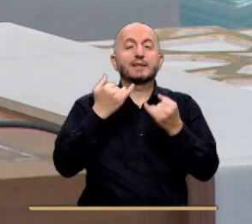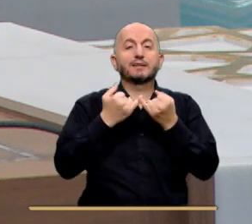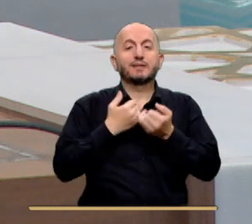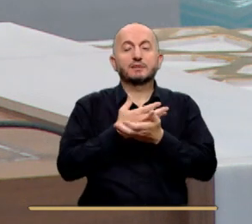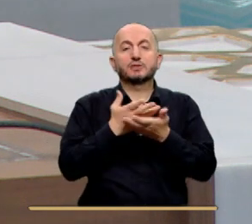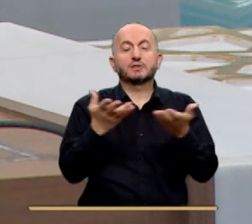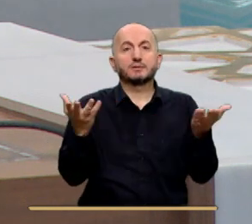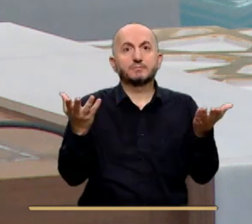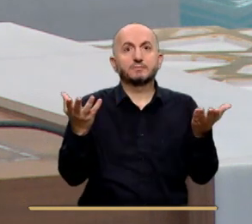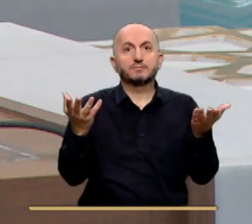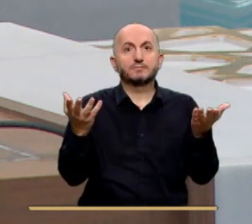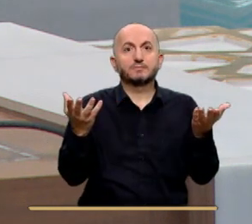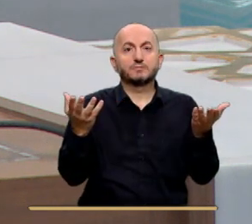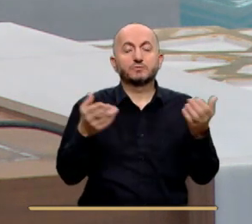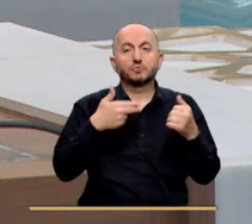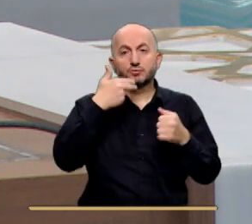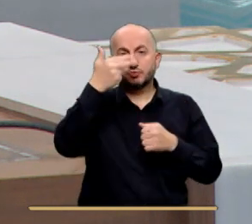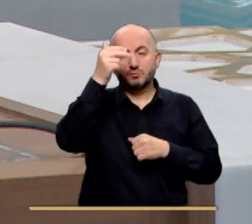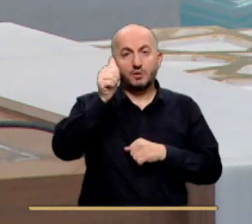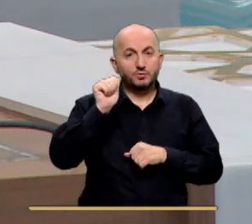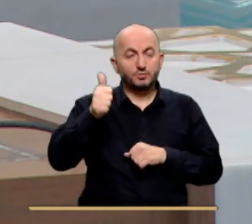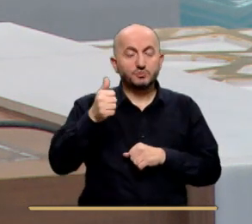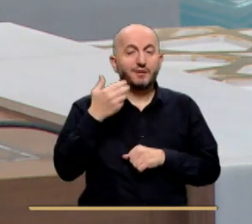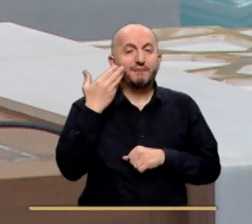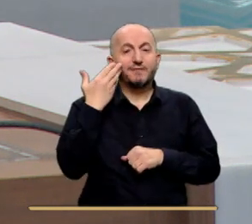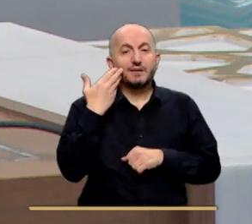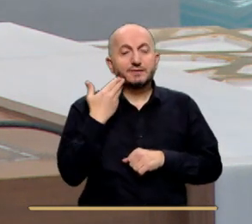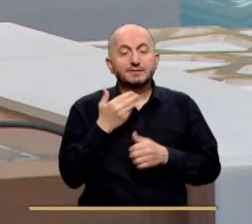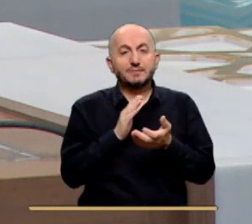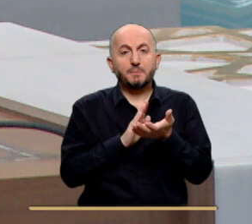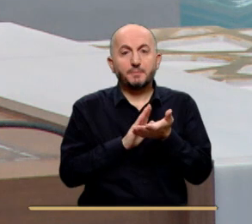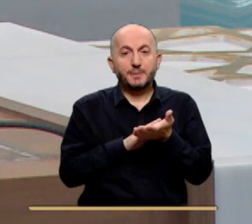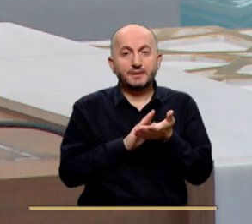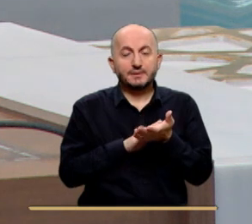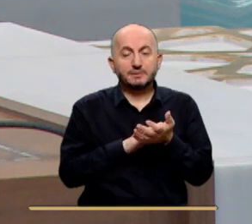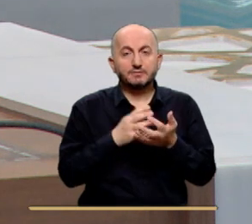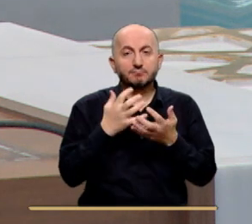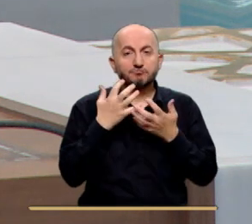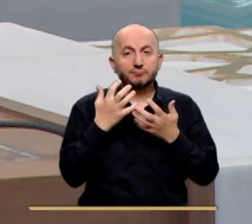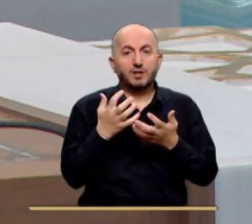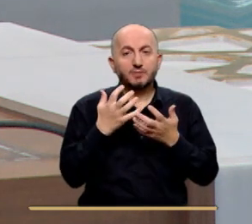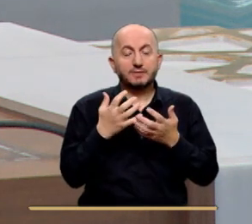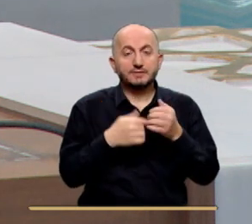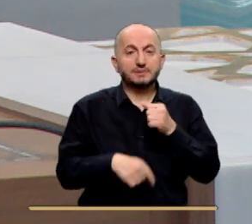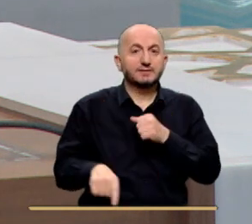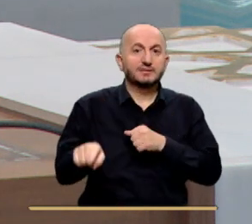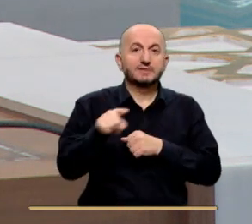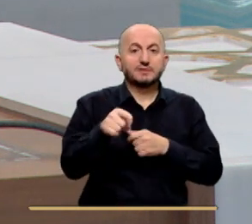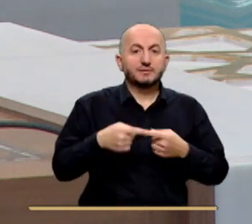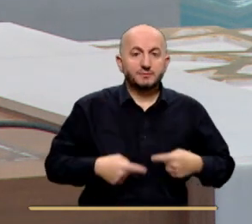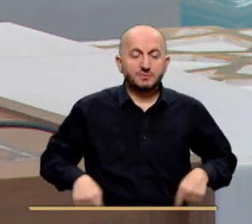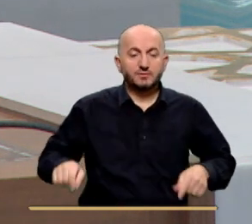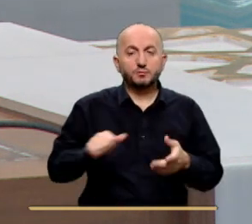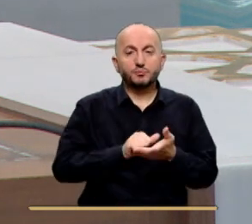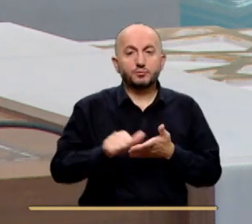kardeşlerim, Cuma gününün feyzi, bereketi, rahmeti sizlerin, bizim ve